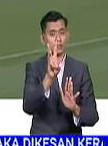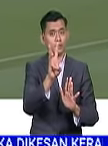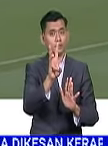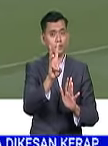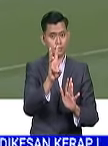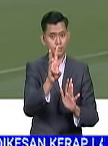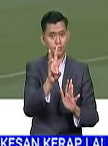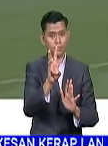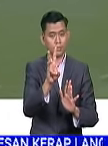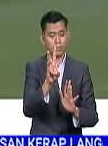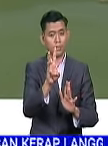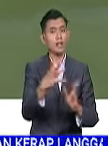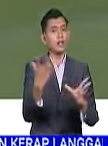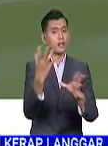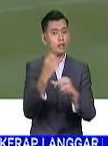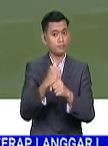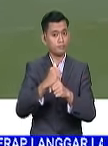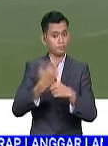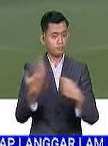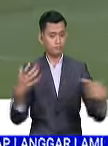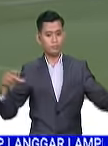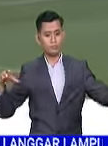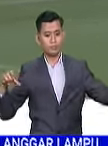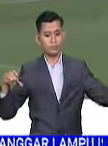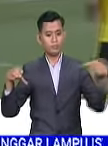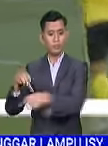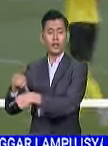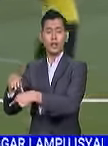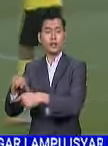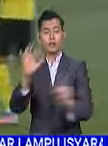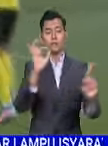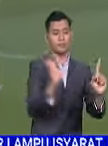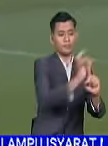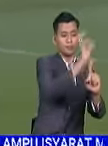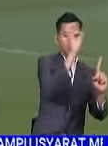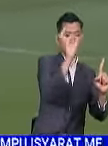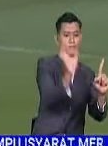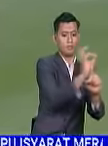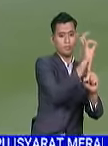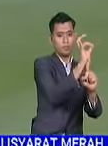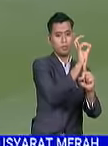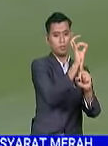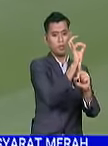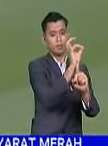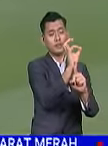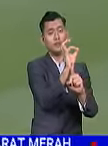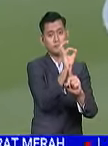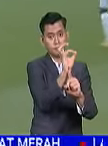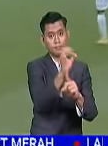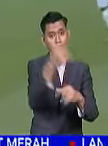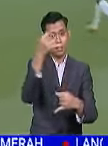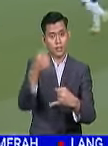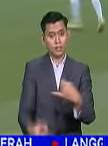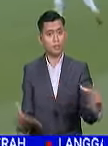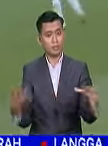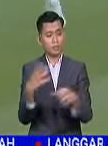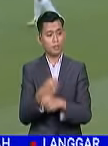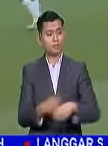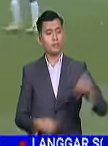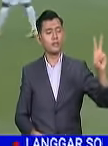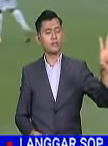Akif Nik Syahiran Nikmat mencatatkan nama sebagai penjaring gol apabila mudah menolak bola ke gawang yang tidak dikawal Tian Kitsi.